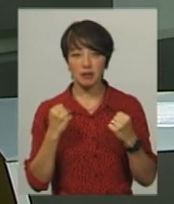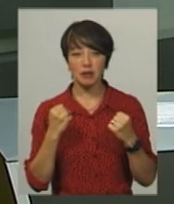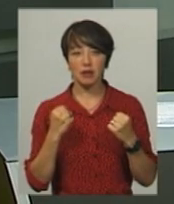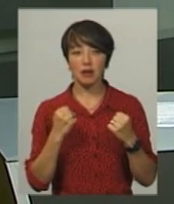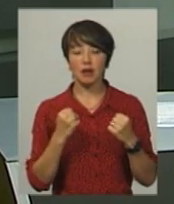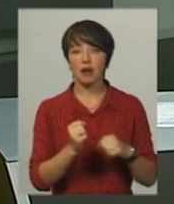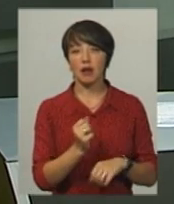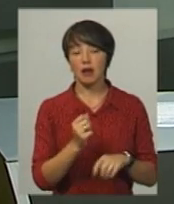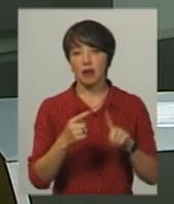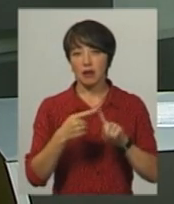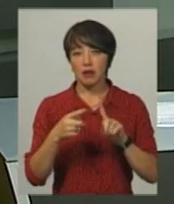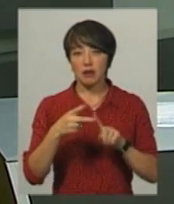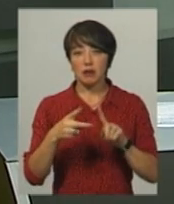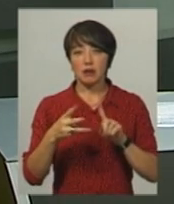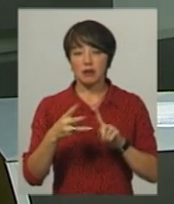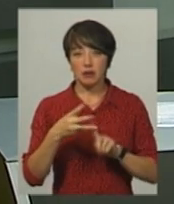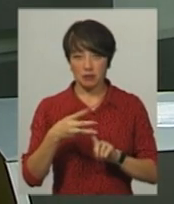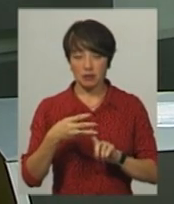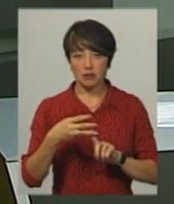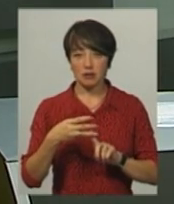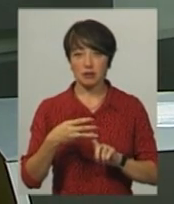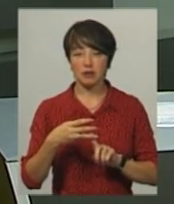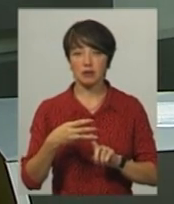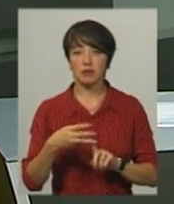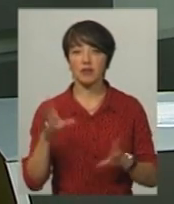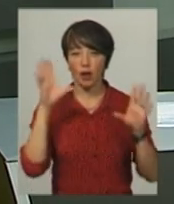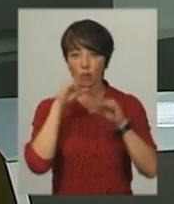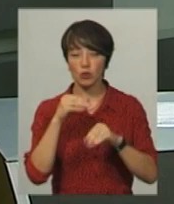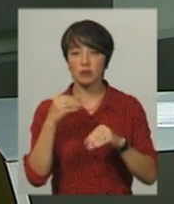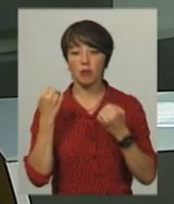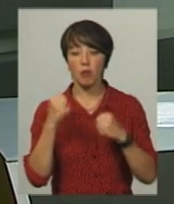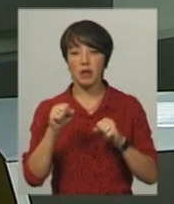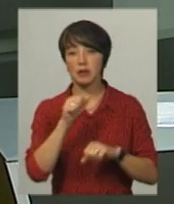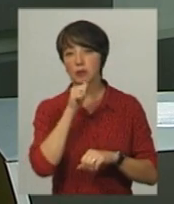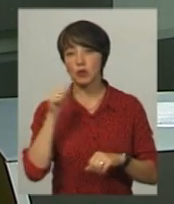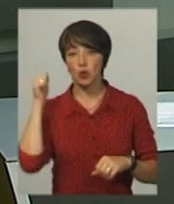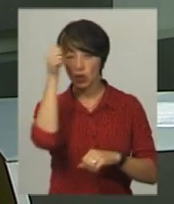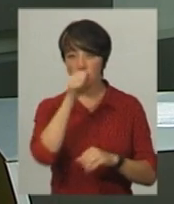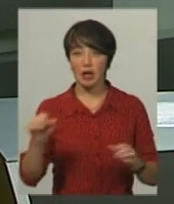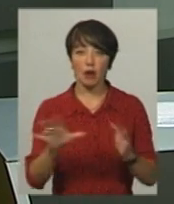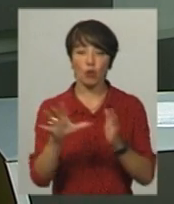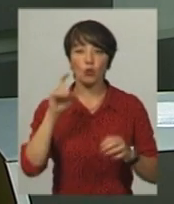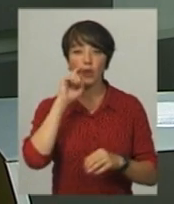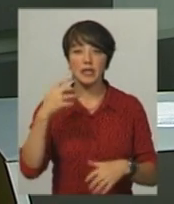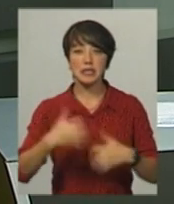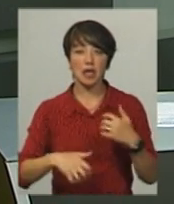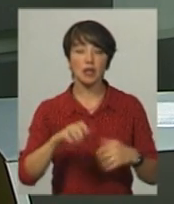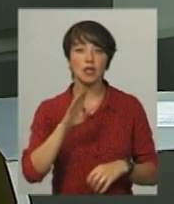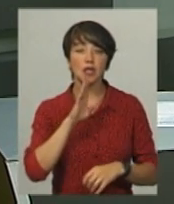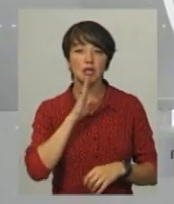Гілевич, Маргариті Тарканій та Софії Бондар вдалося побити минулорічний рекорд України серед юніорів.